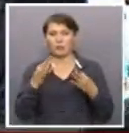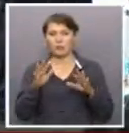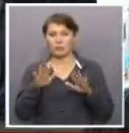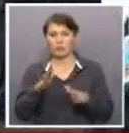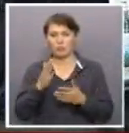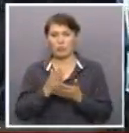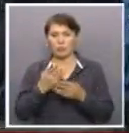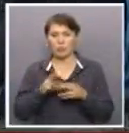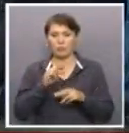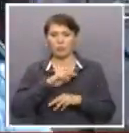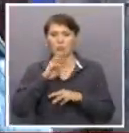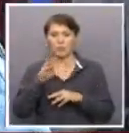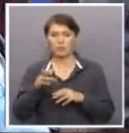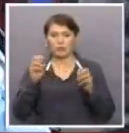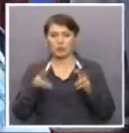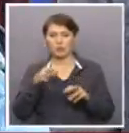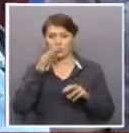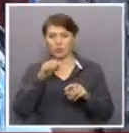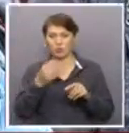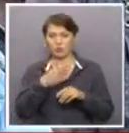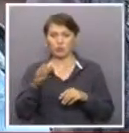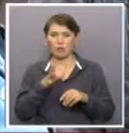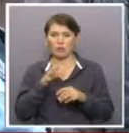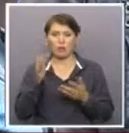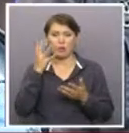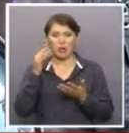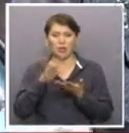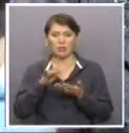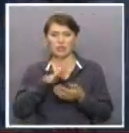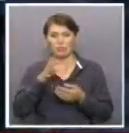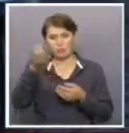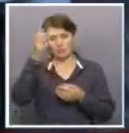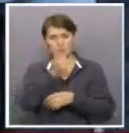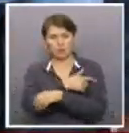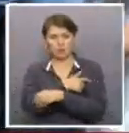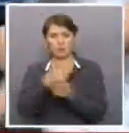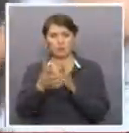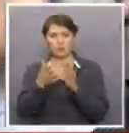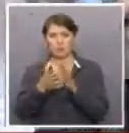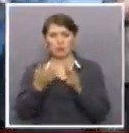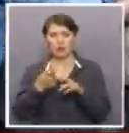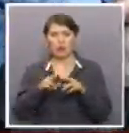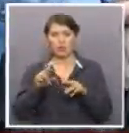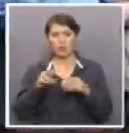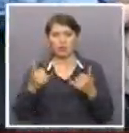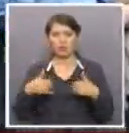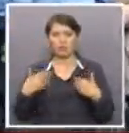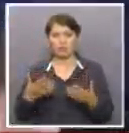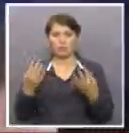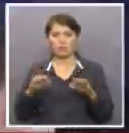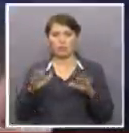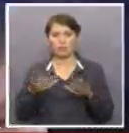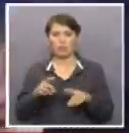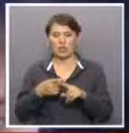бар. Жұмыспен қамту саласы мамандарының айтуынша, бүгінде Алматы қаласы бойынша білікті дәрігерлер тапшы. Бүгінгі ұсынылған бос орындардың